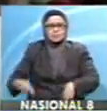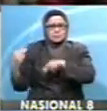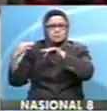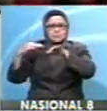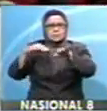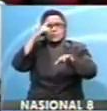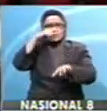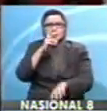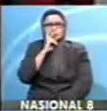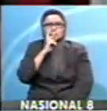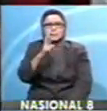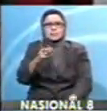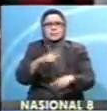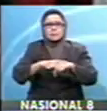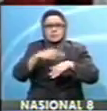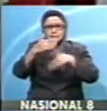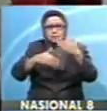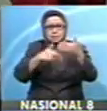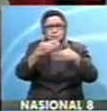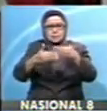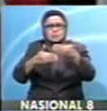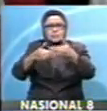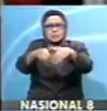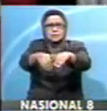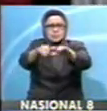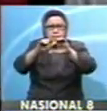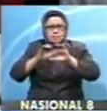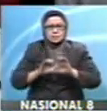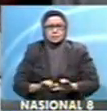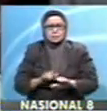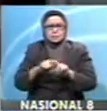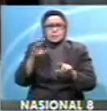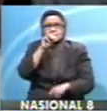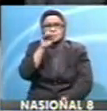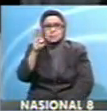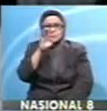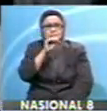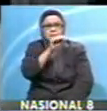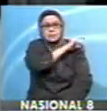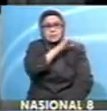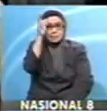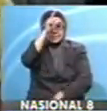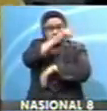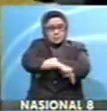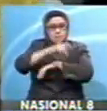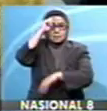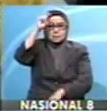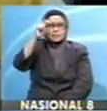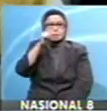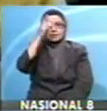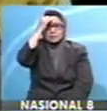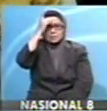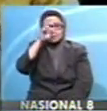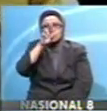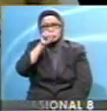pemakaman tersebut menteri besar dat seri m razif Abdul Rahman dan exco kerajaan Negeri Datuk Rozi Mamad antara